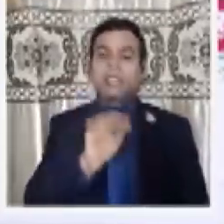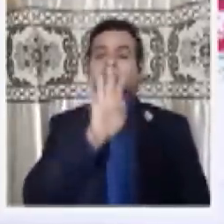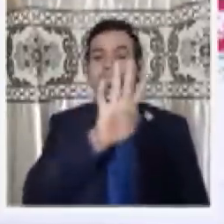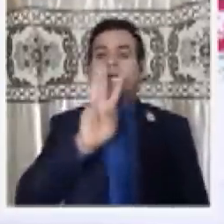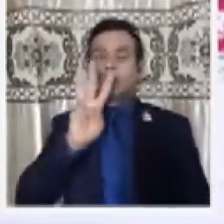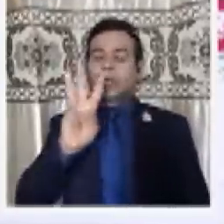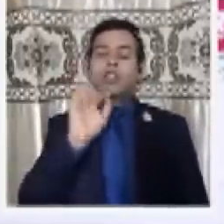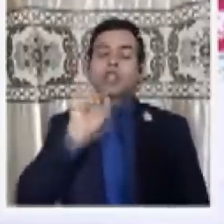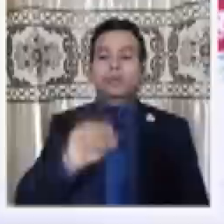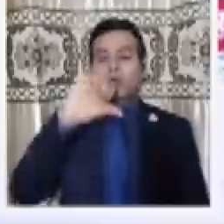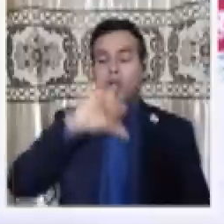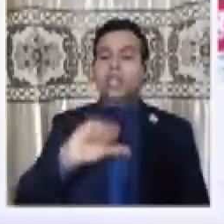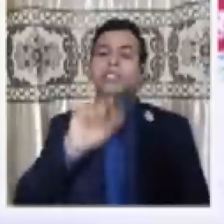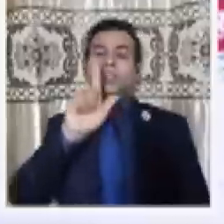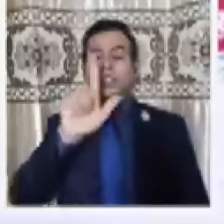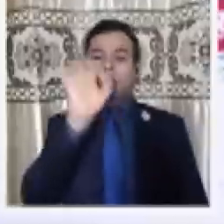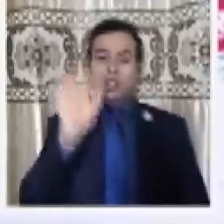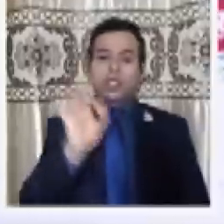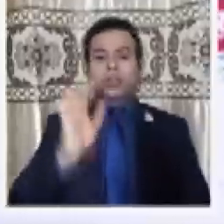29.09% এবং 60 ঊর্ধ্ব